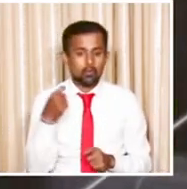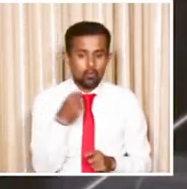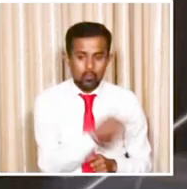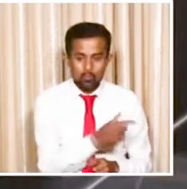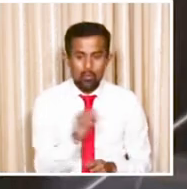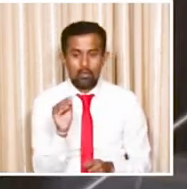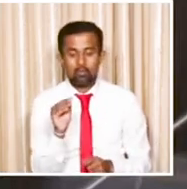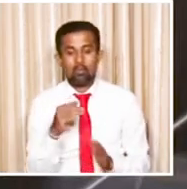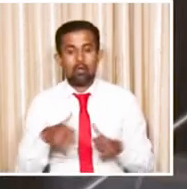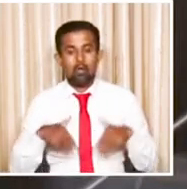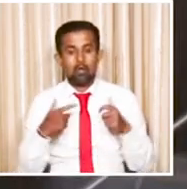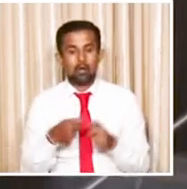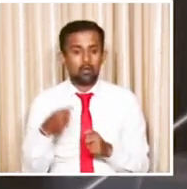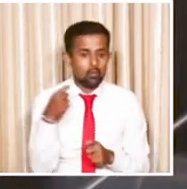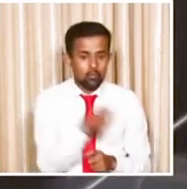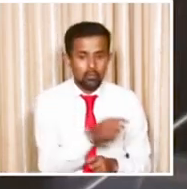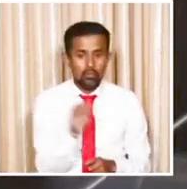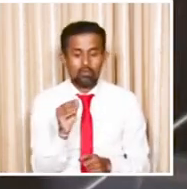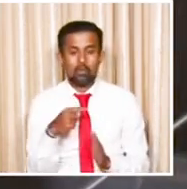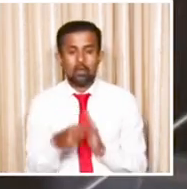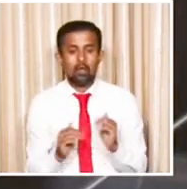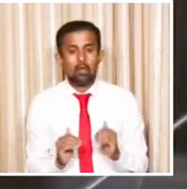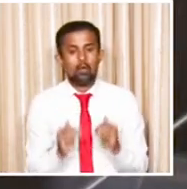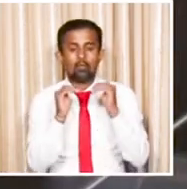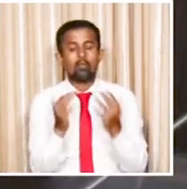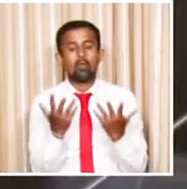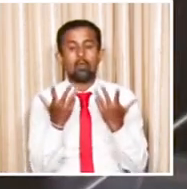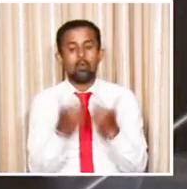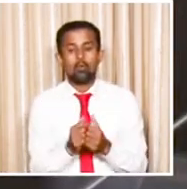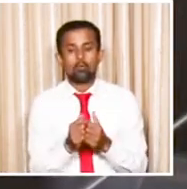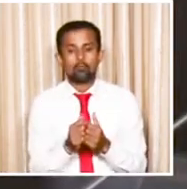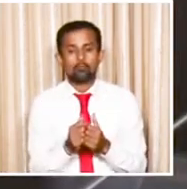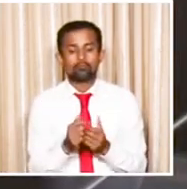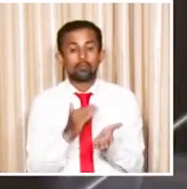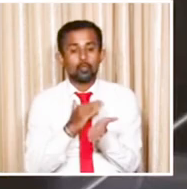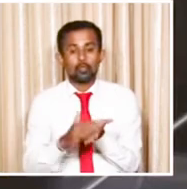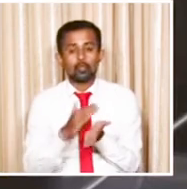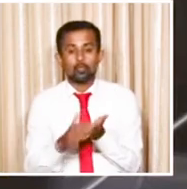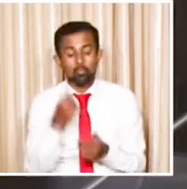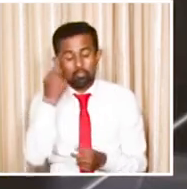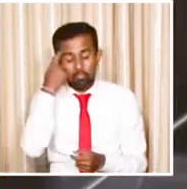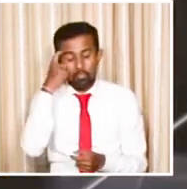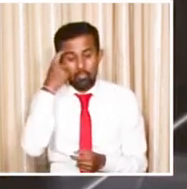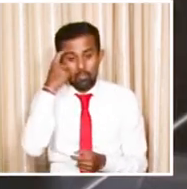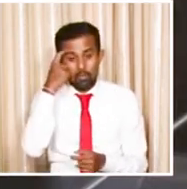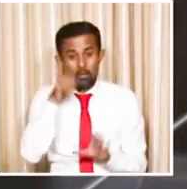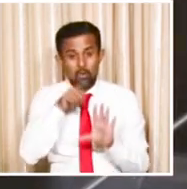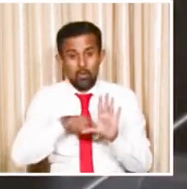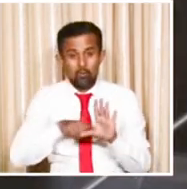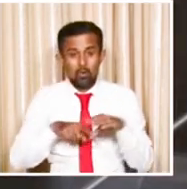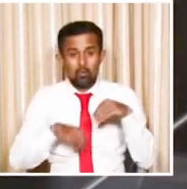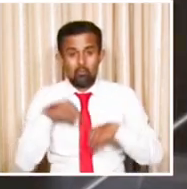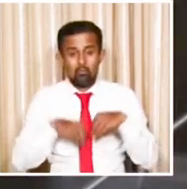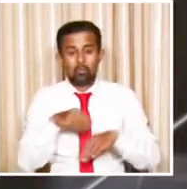රටේ සෞඛ්‍යයට දෙන්නා මේ රට අද කොතනට දියුණු කරන්න තිබුණාද හැබැයි සහනාධාර මානසිකත්වයට හුරු වෙච්ච